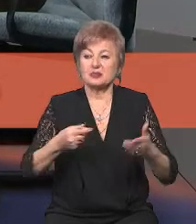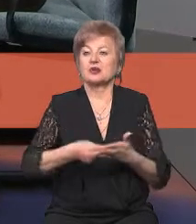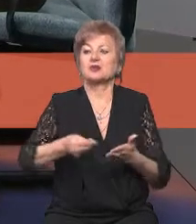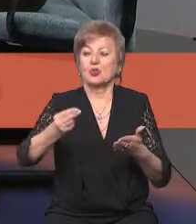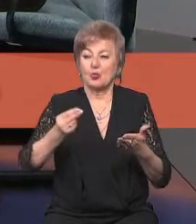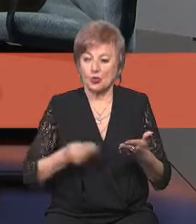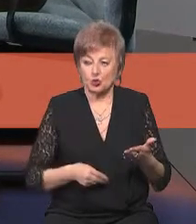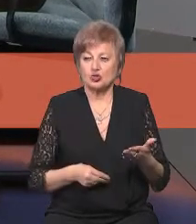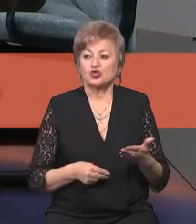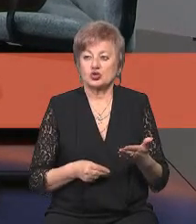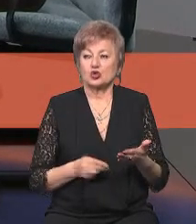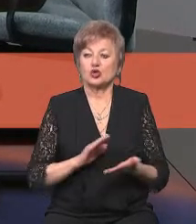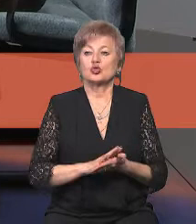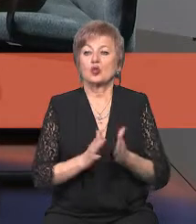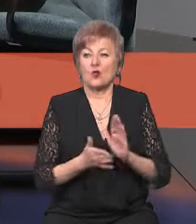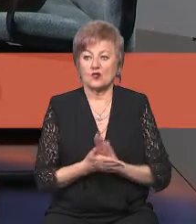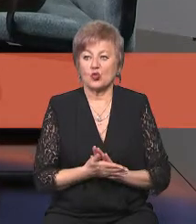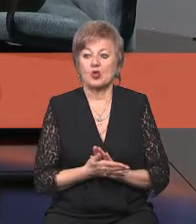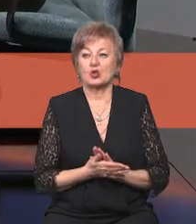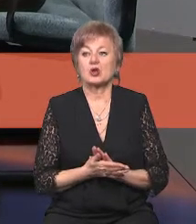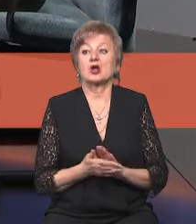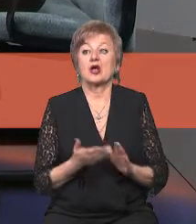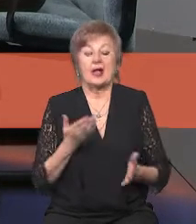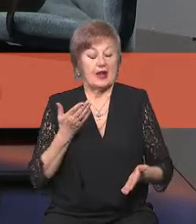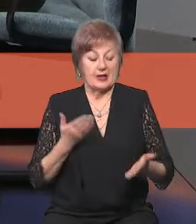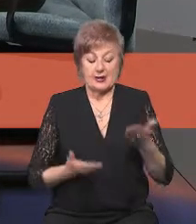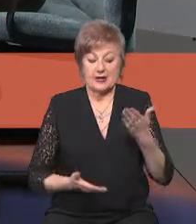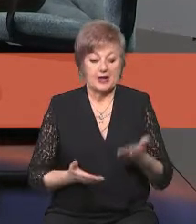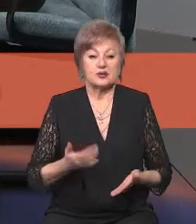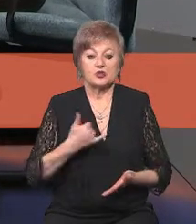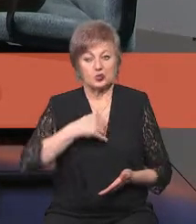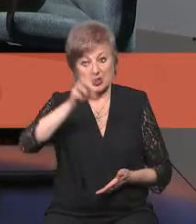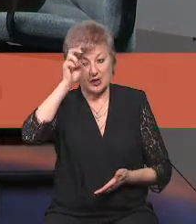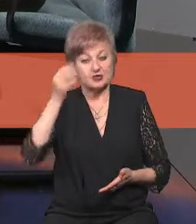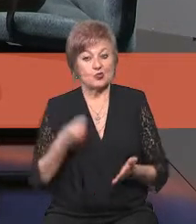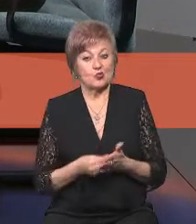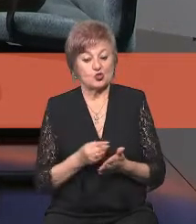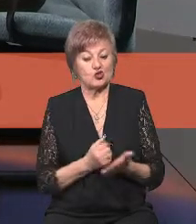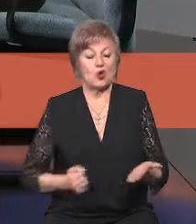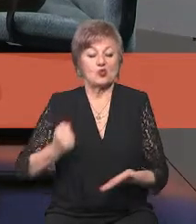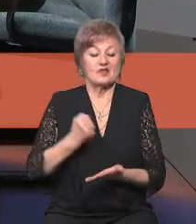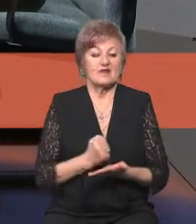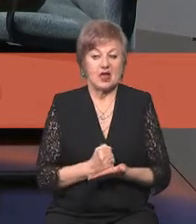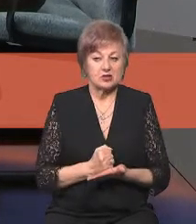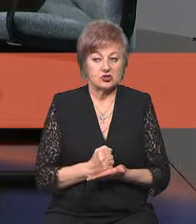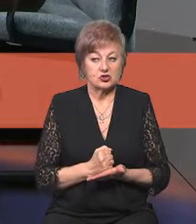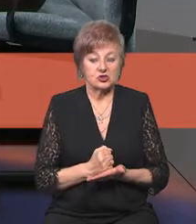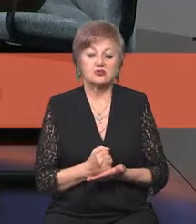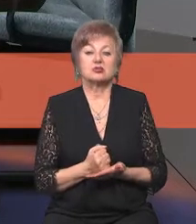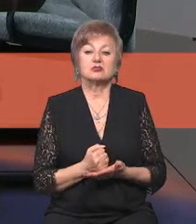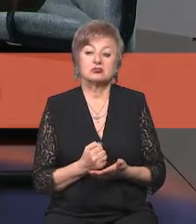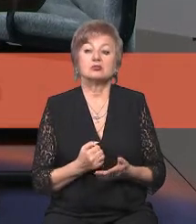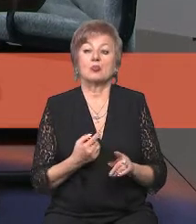Так, якщо заклади підпишуть договори з НСЗУ, якщо в нас бюджет затвердять в тому вигляді, який його подавали,